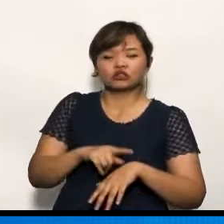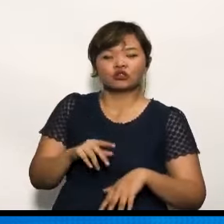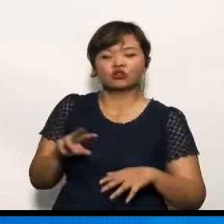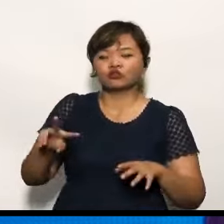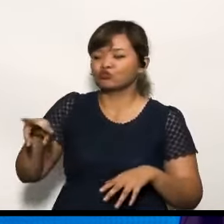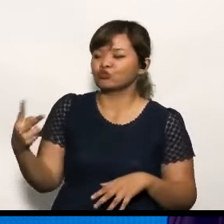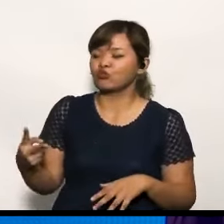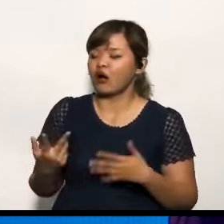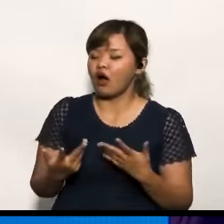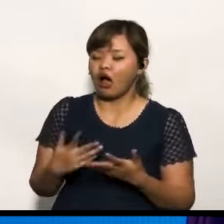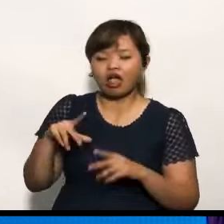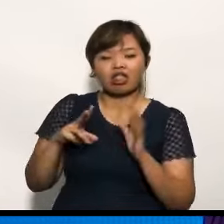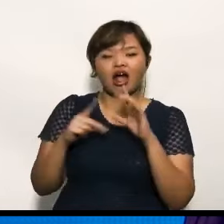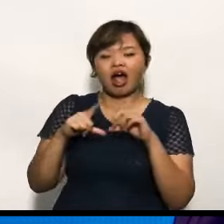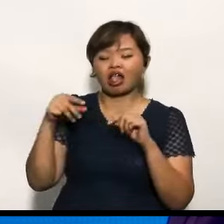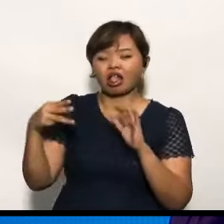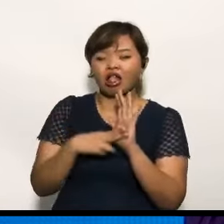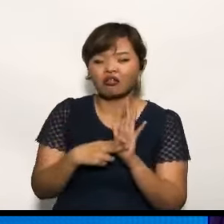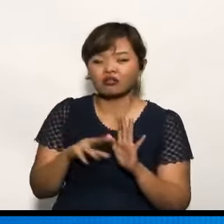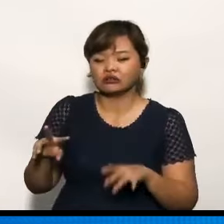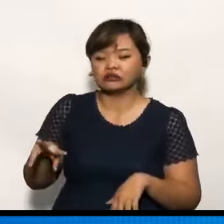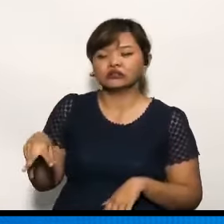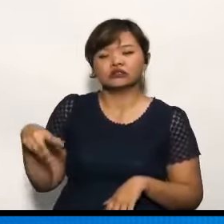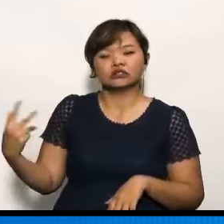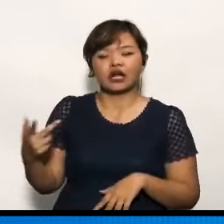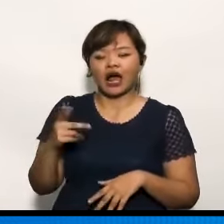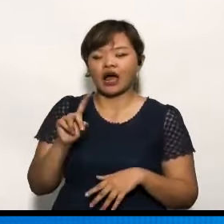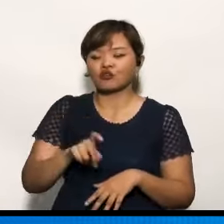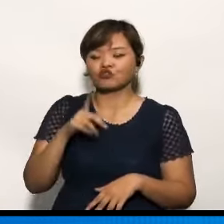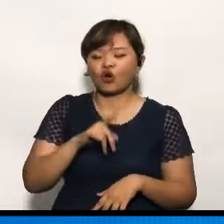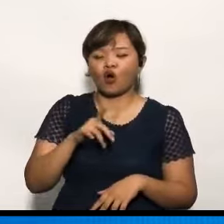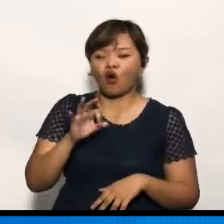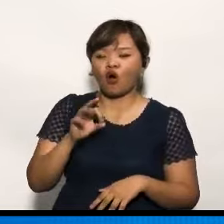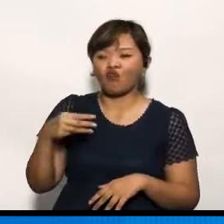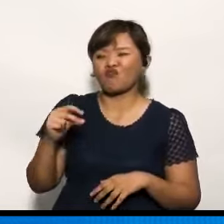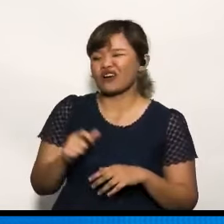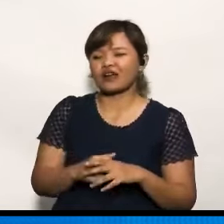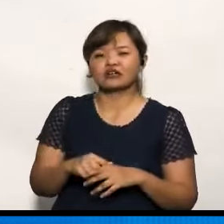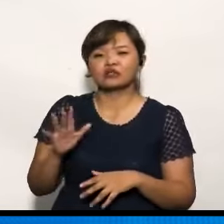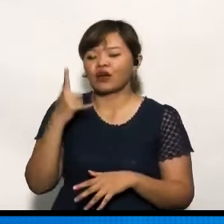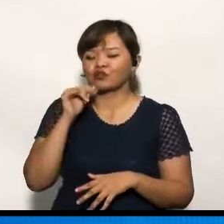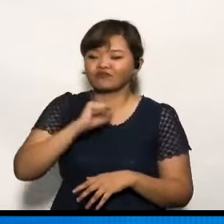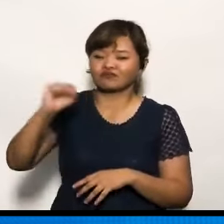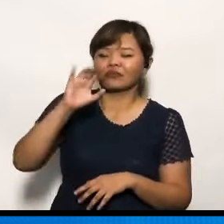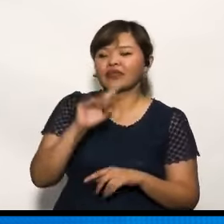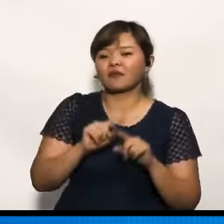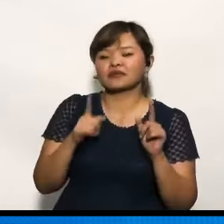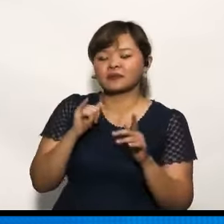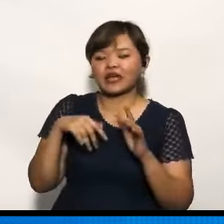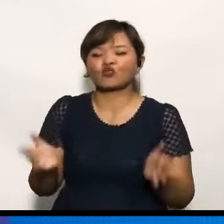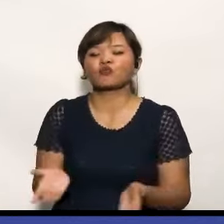the land udah rested, battle udah over, now you start to build. Not to conquer, but to